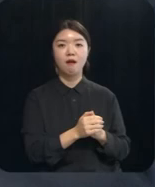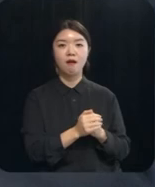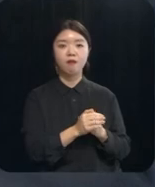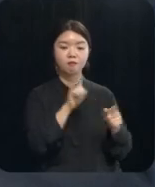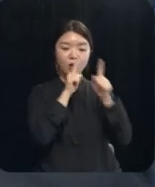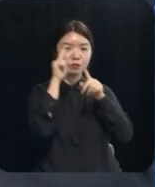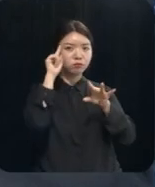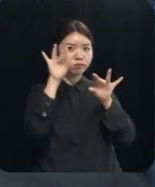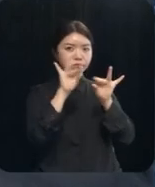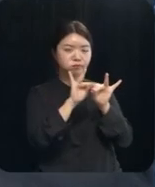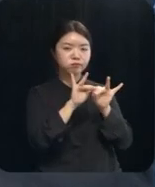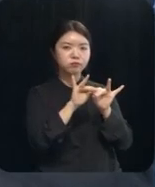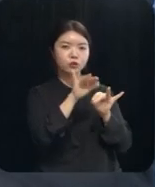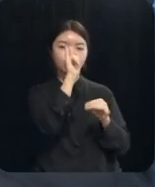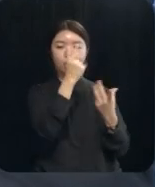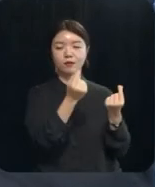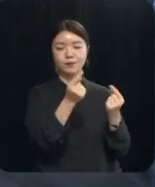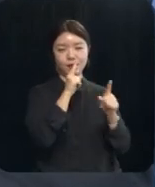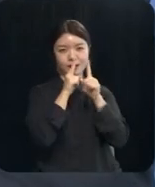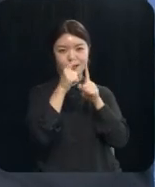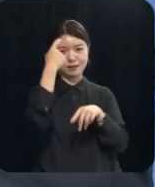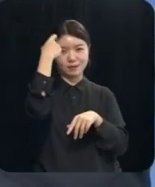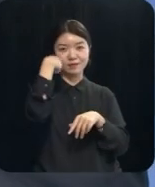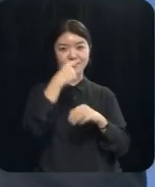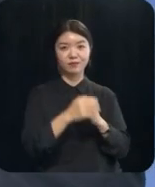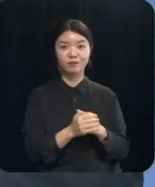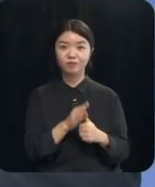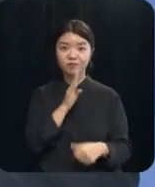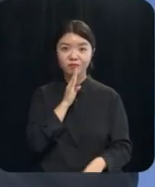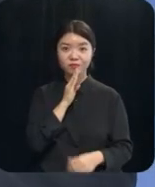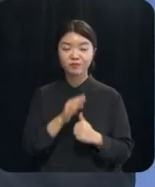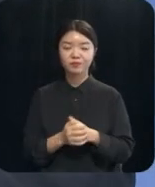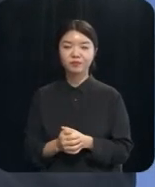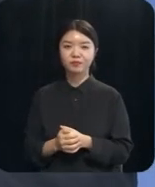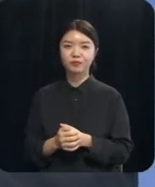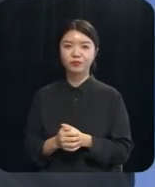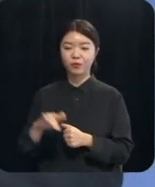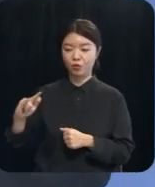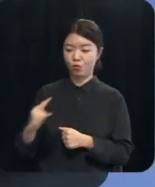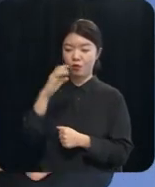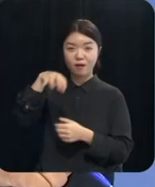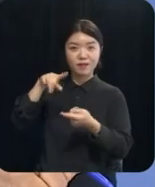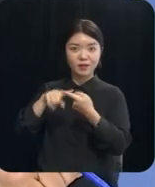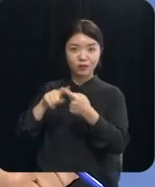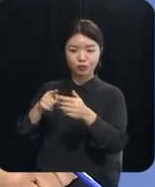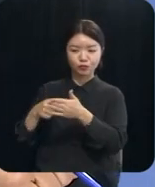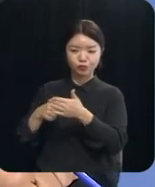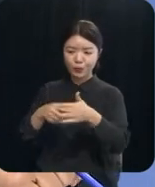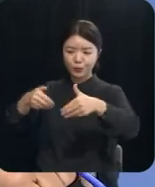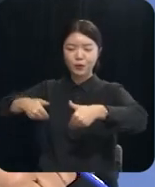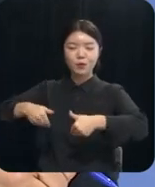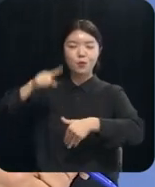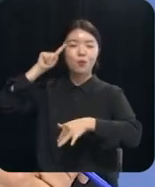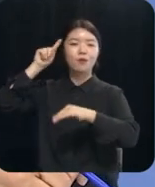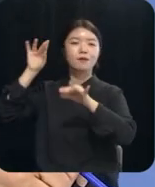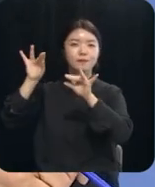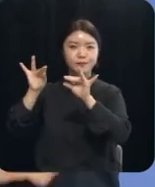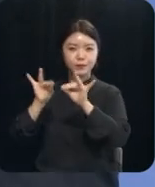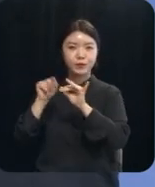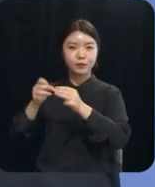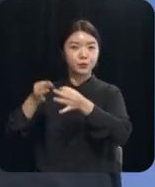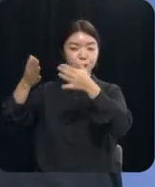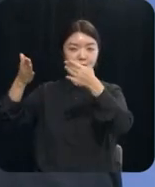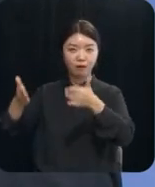말로만 찬성하고 있지 않나 그런 생각이 듭니다. 어떻습니까? 공항에 대해서 추진의 필요성에서 공감하고